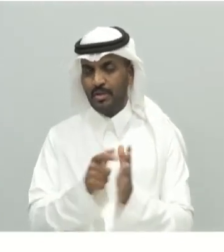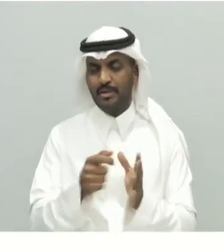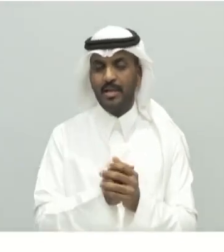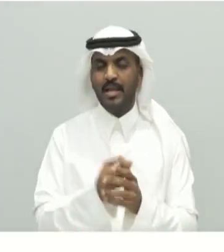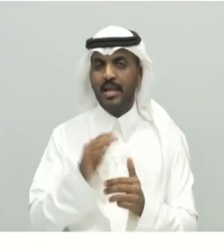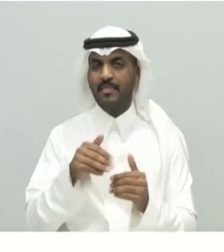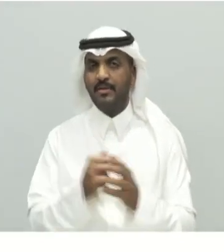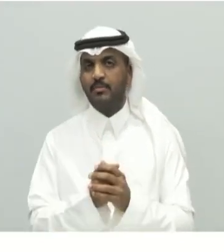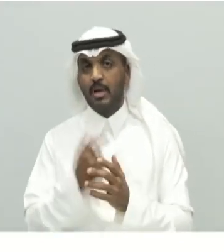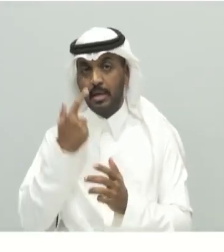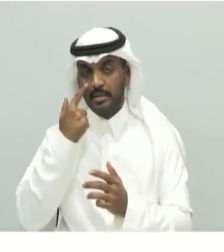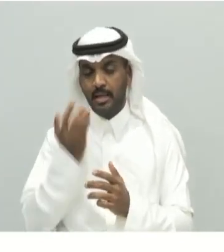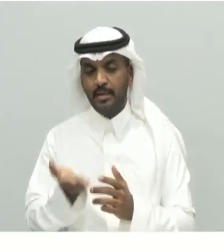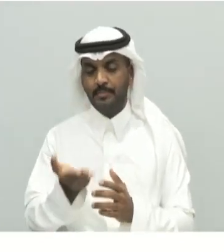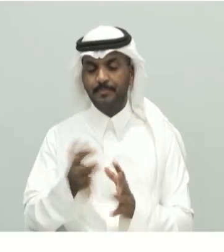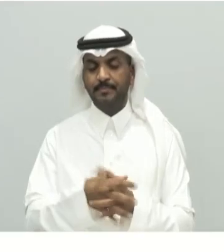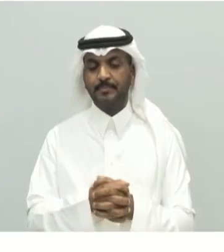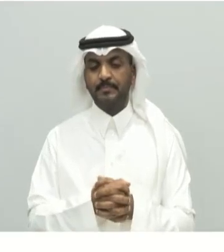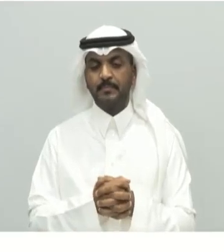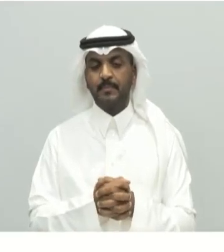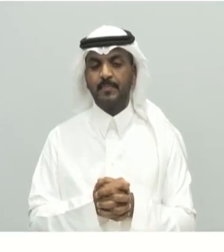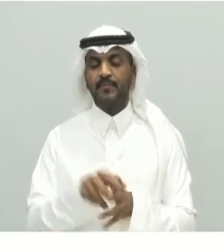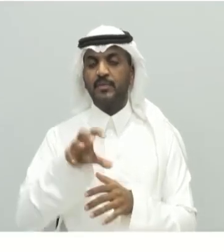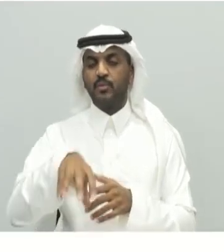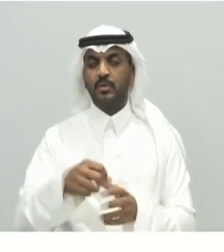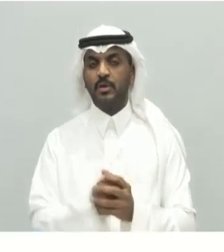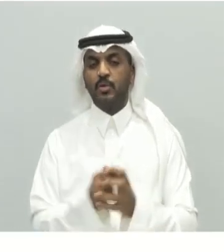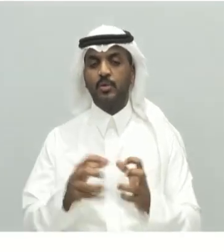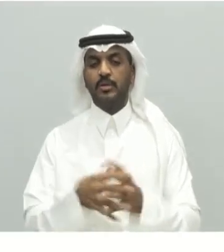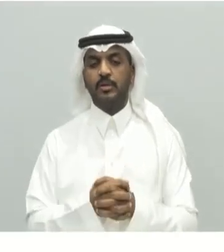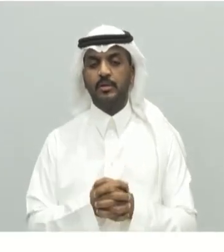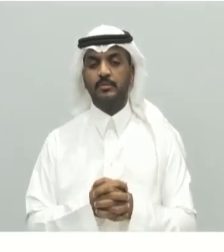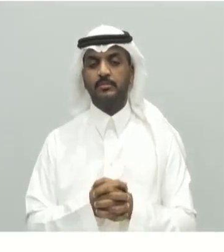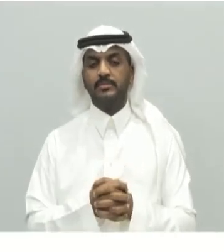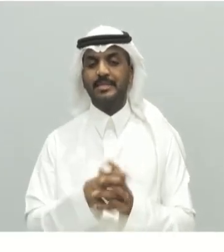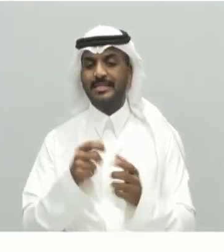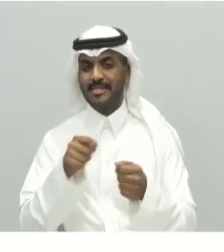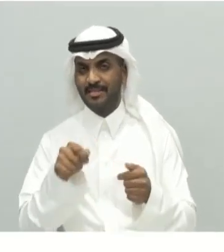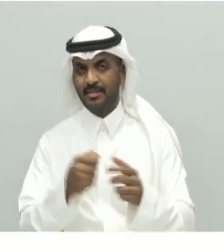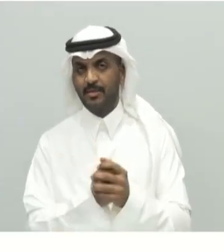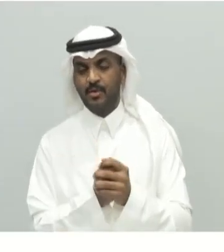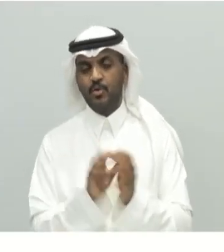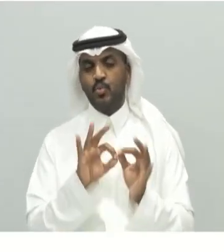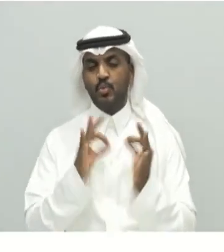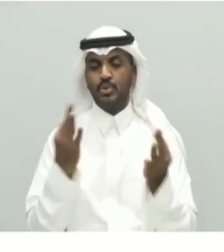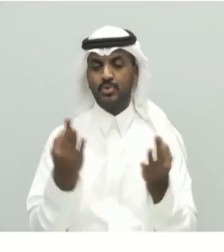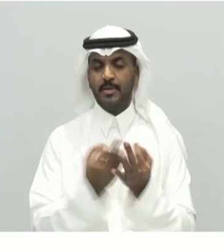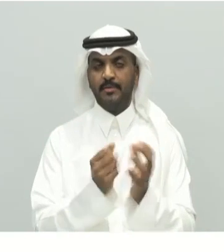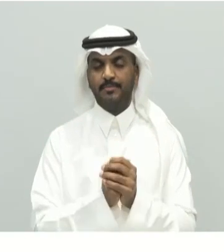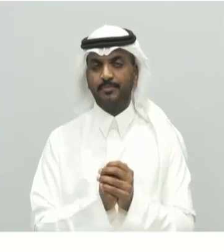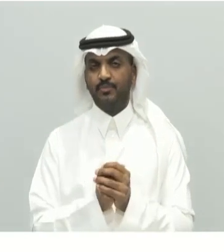الذين على قيد الحياه في الدوله وتحليل هذه البيانات اقتصاديا